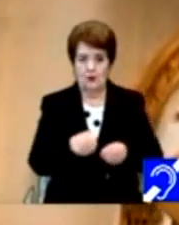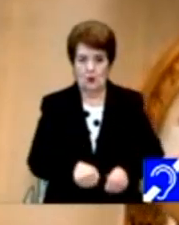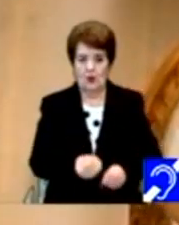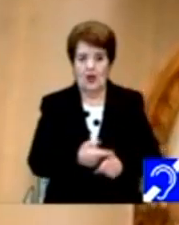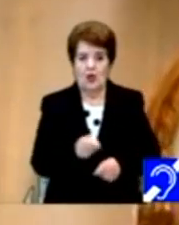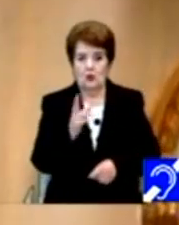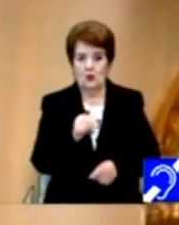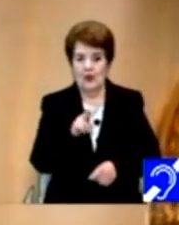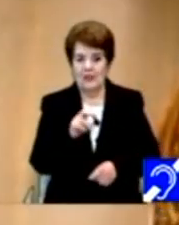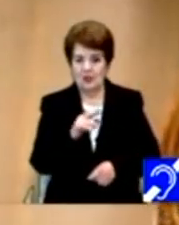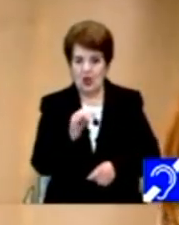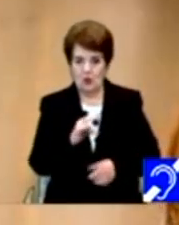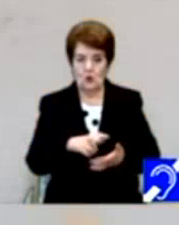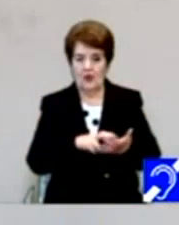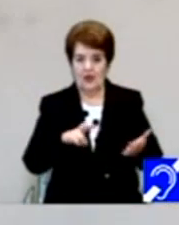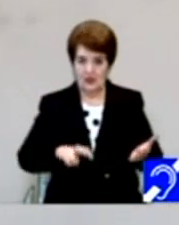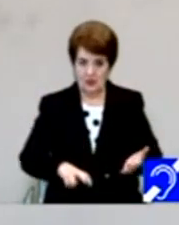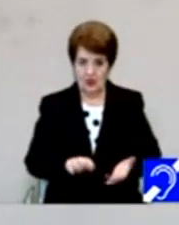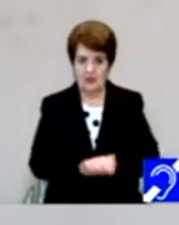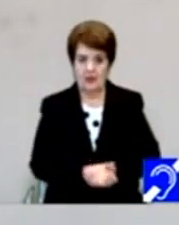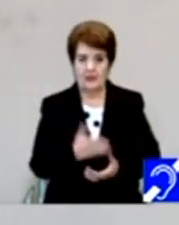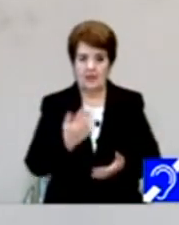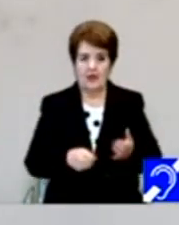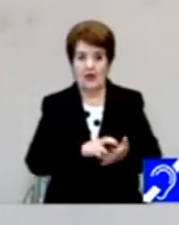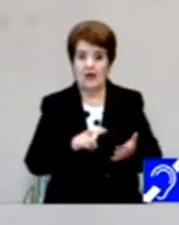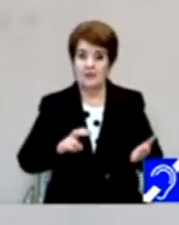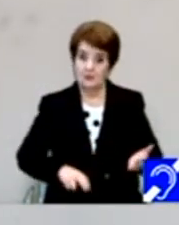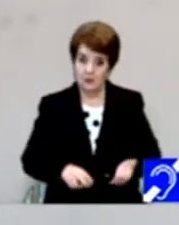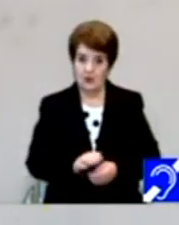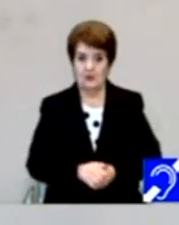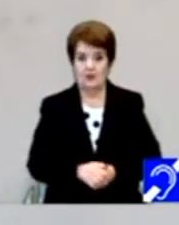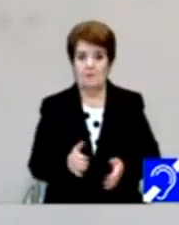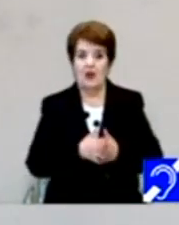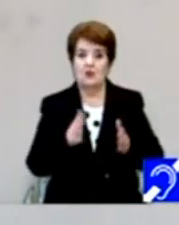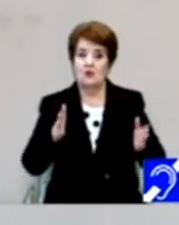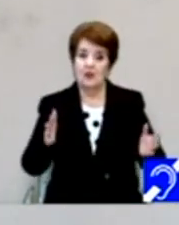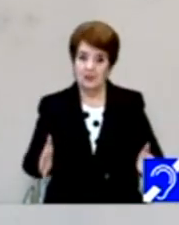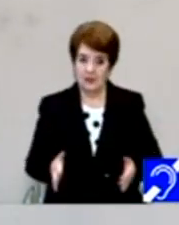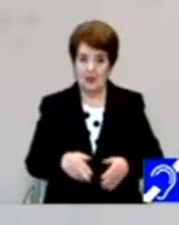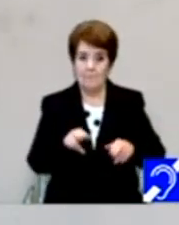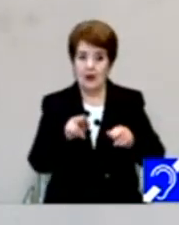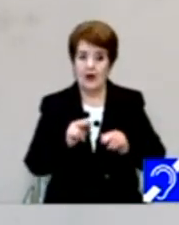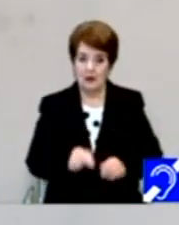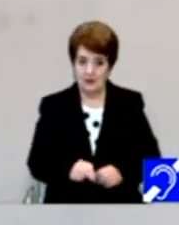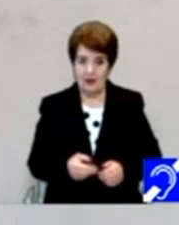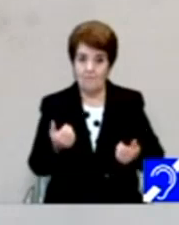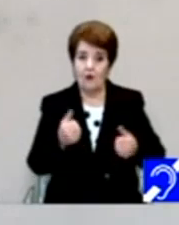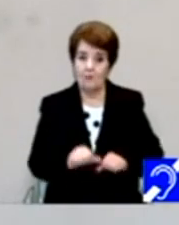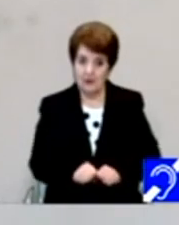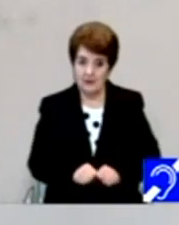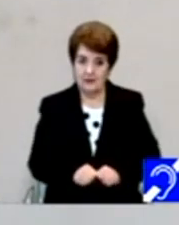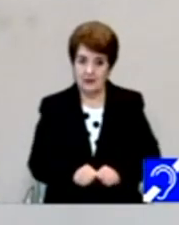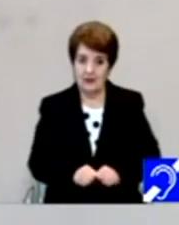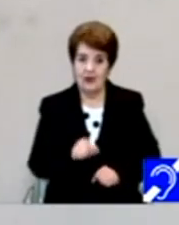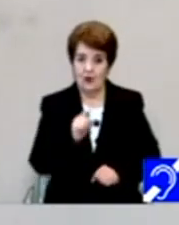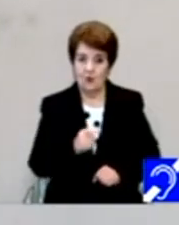Mariana Durleșteanu și-a anunțat retragerea. Dacă refuză candidatul, atunci majoritățile parlamentare formalizate se egalează